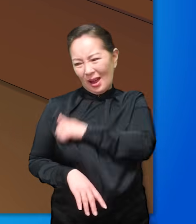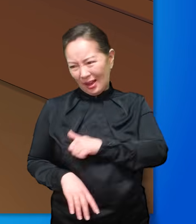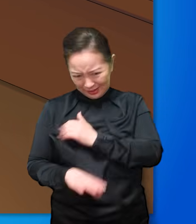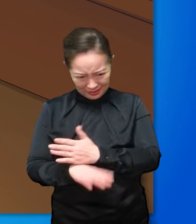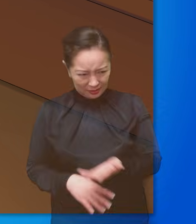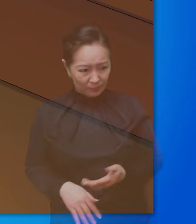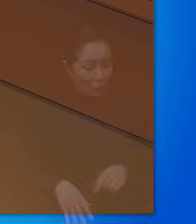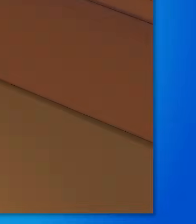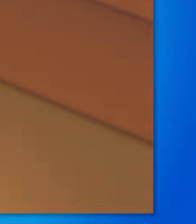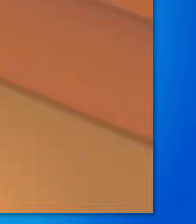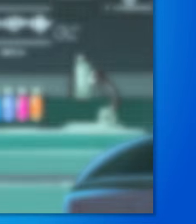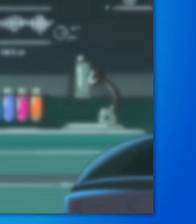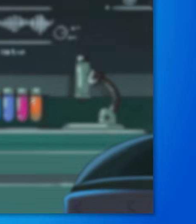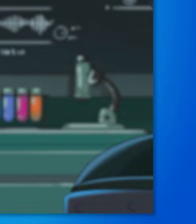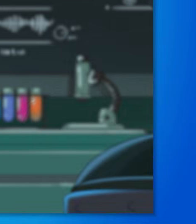арваа.